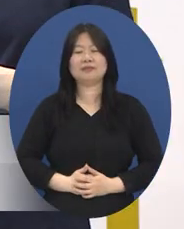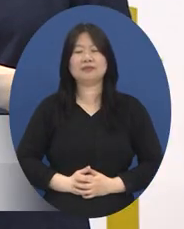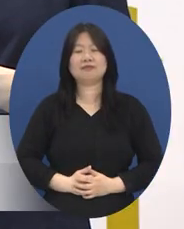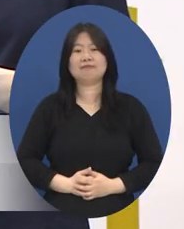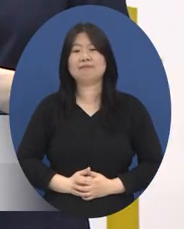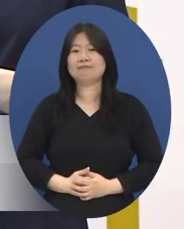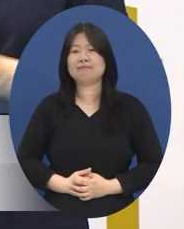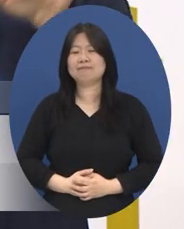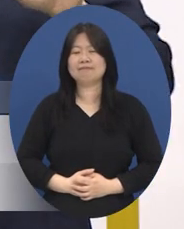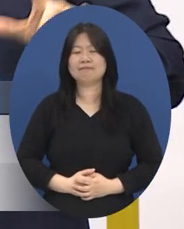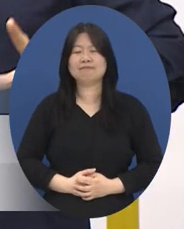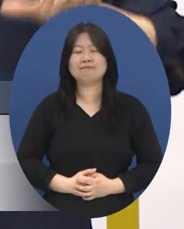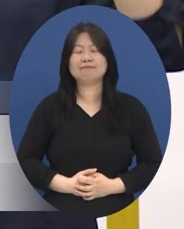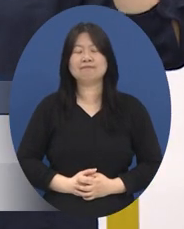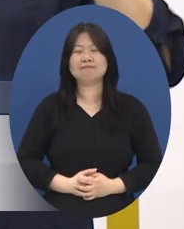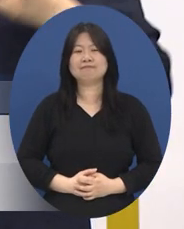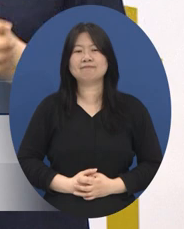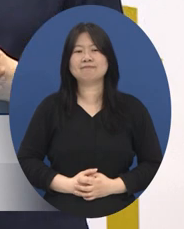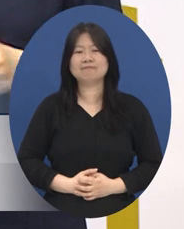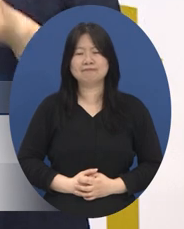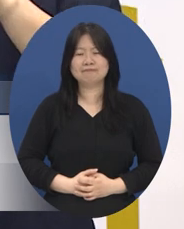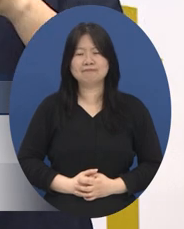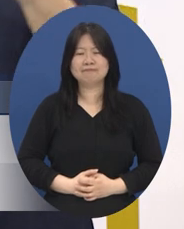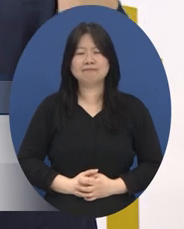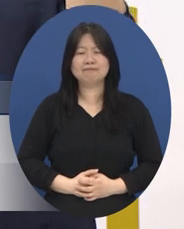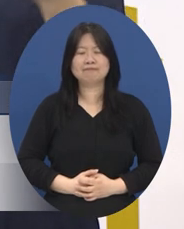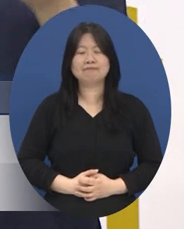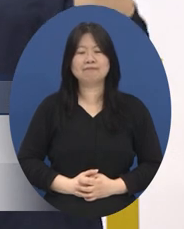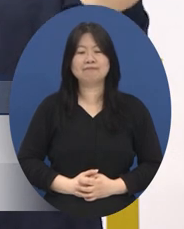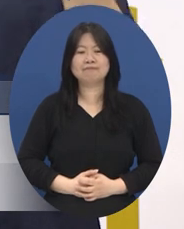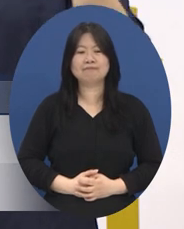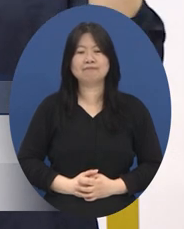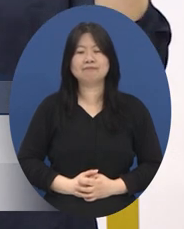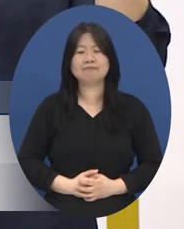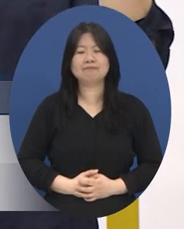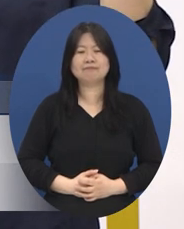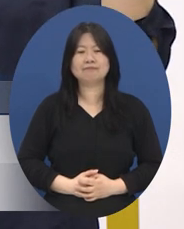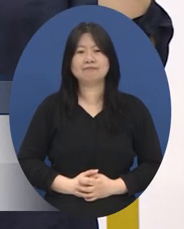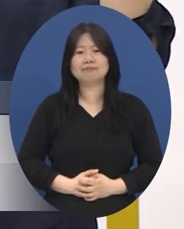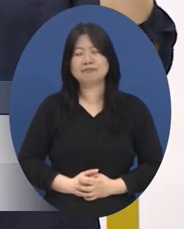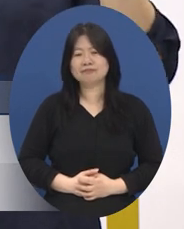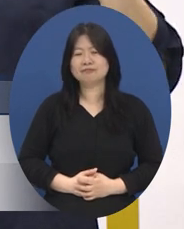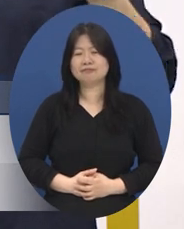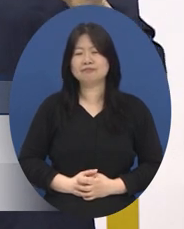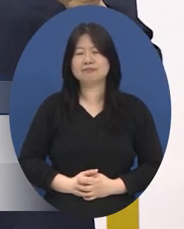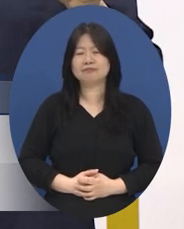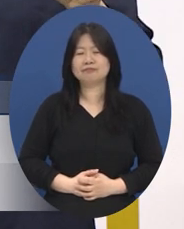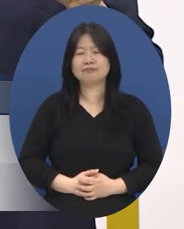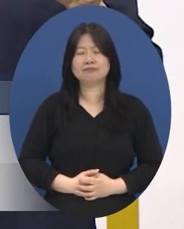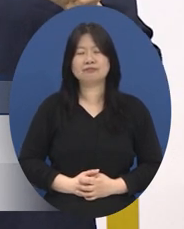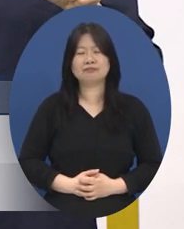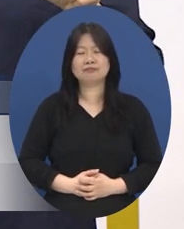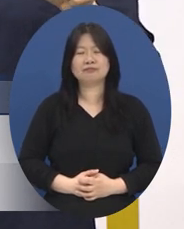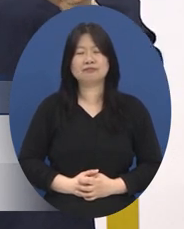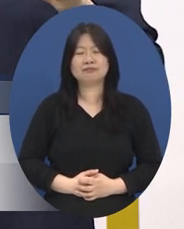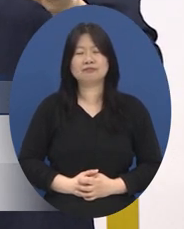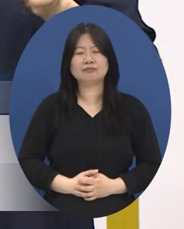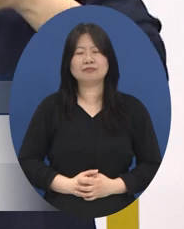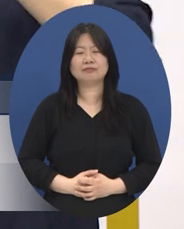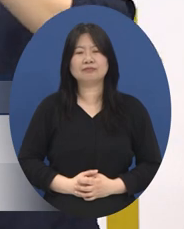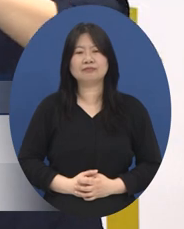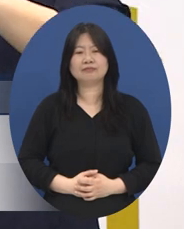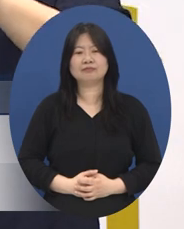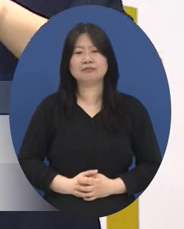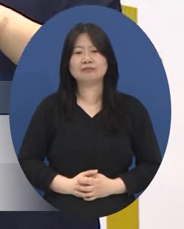2020년에는 19년 대비 5.6 빼 인 총 480 5월 투입해서 어린이